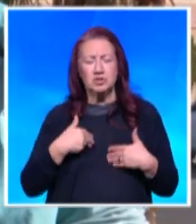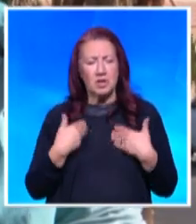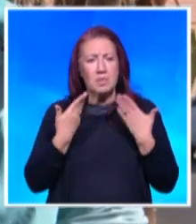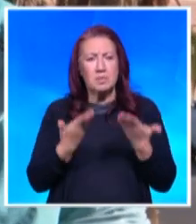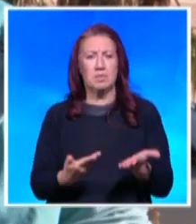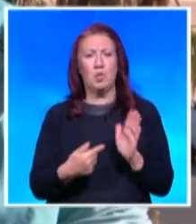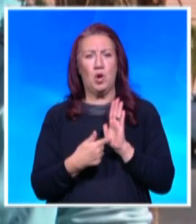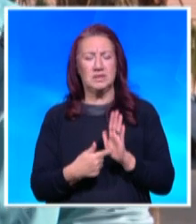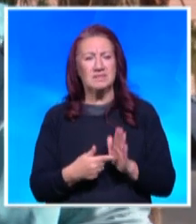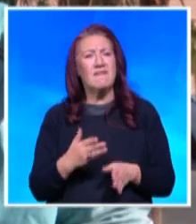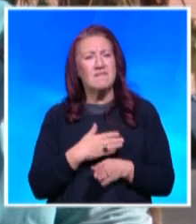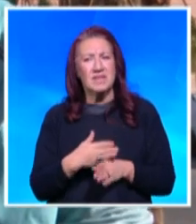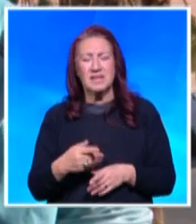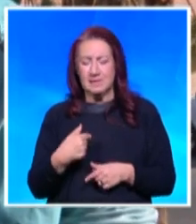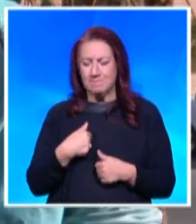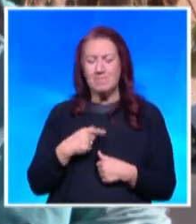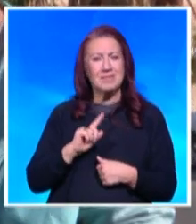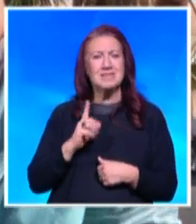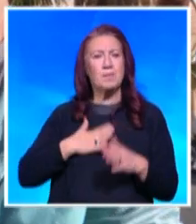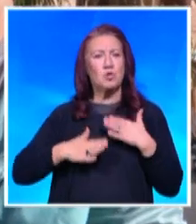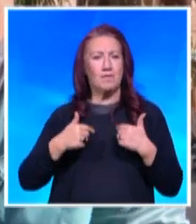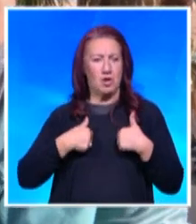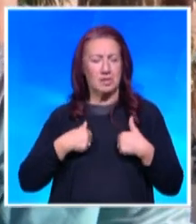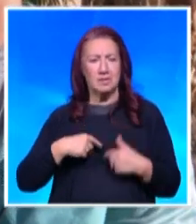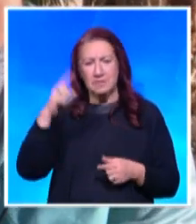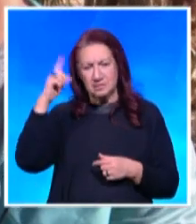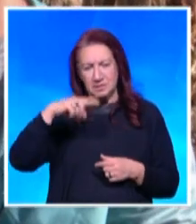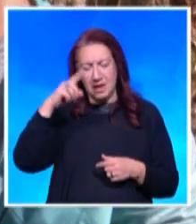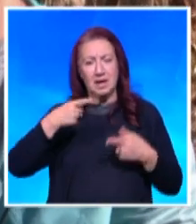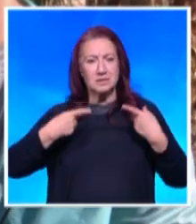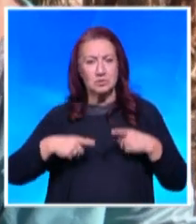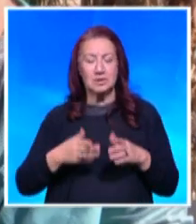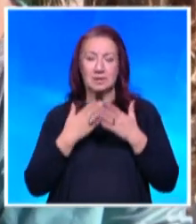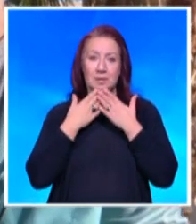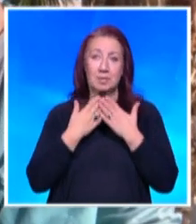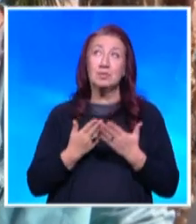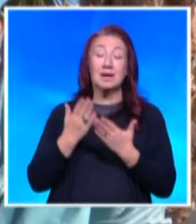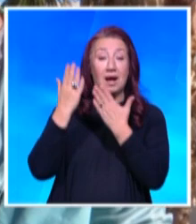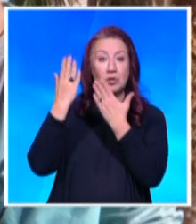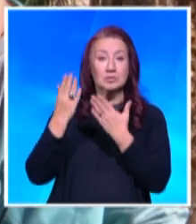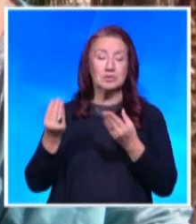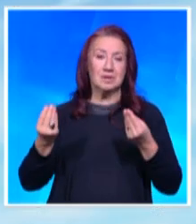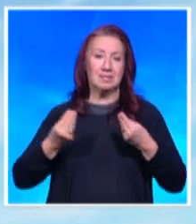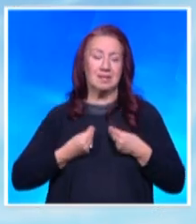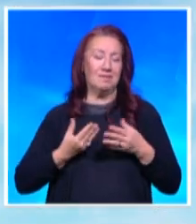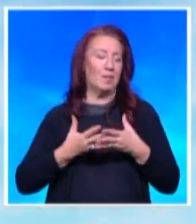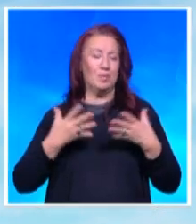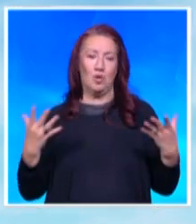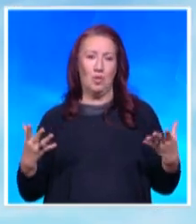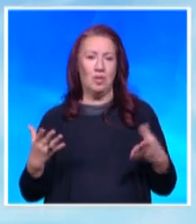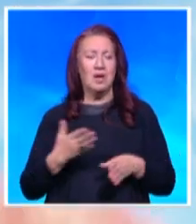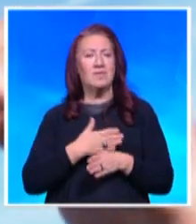Винаги е недоволен от себе си и всяка сутрин е благодарен на Господ, че му е дал толкова много. Винаги